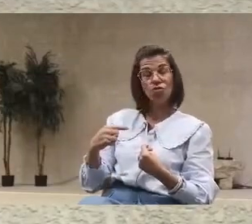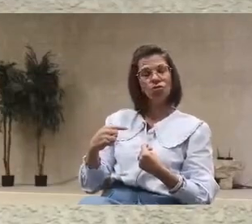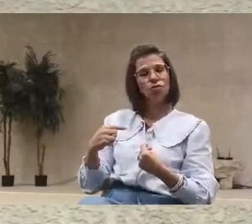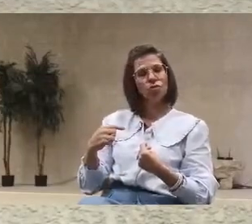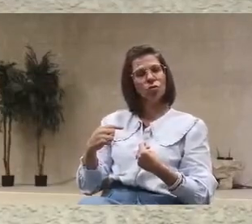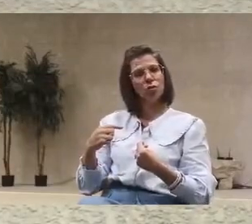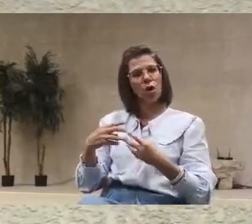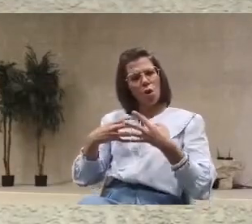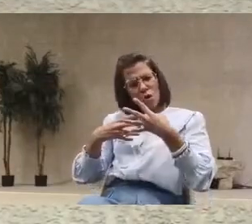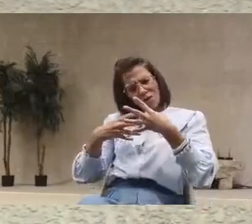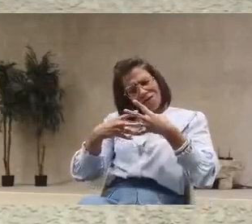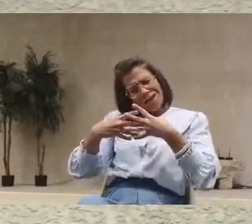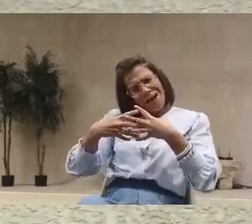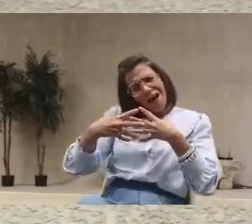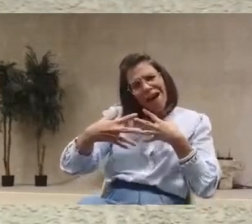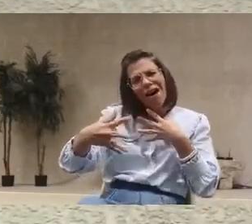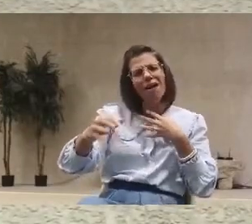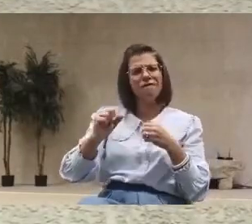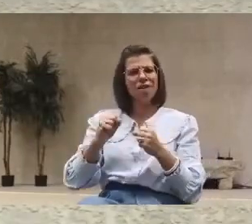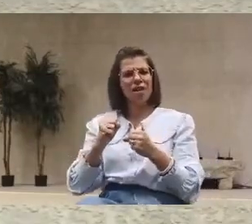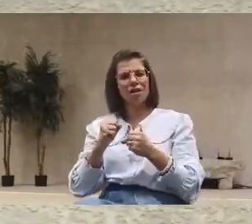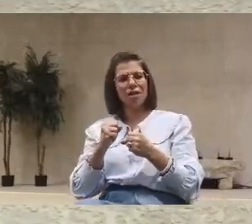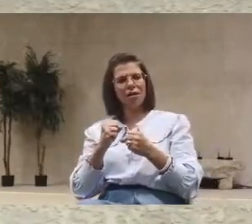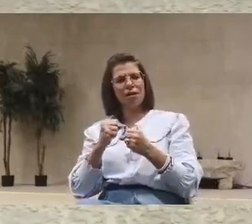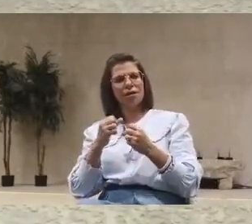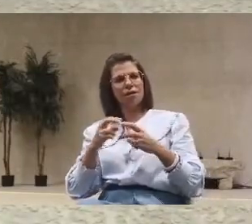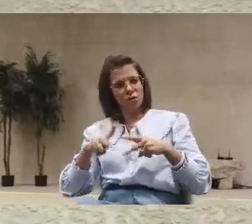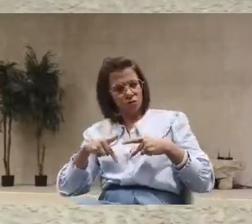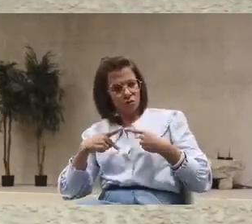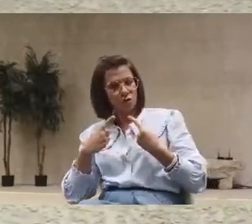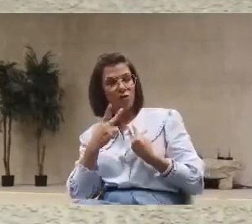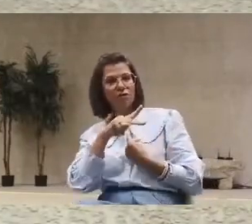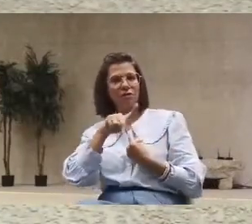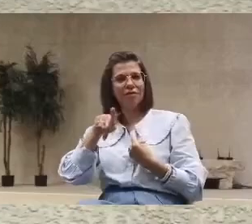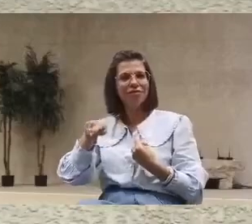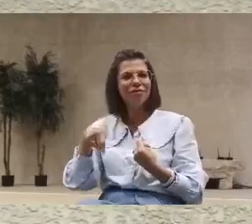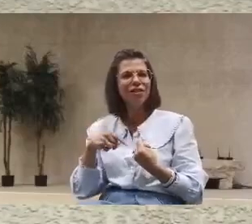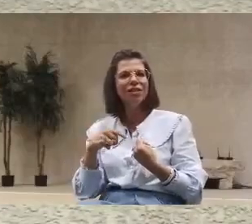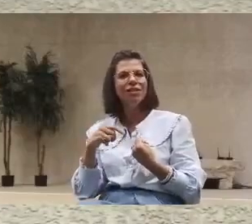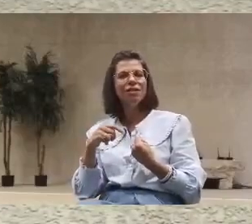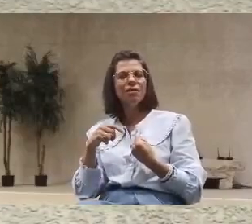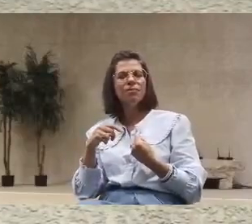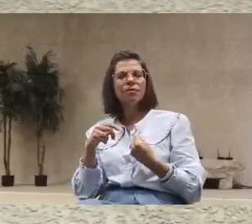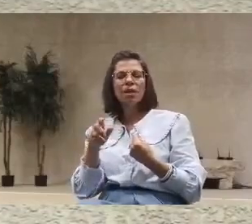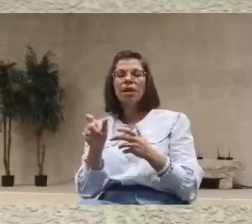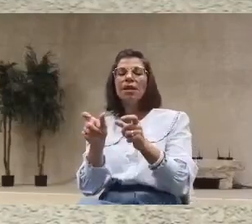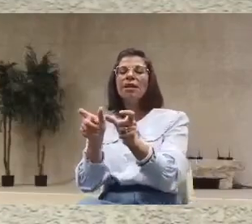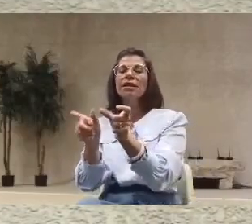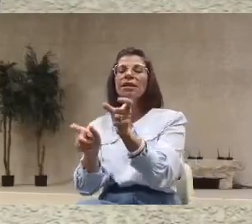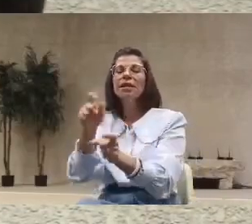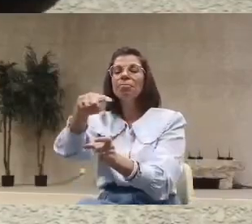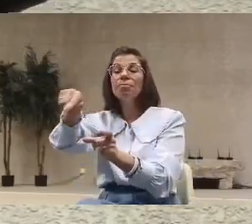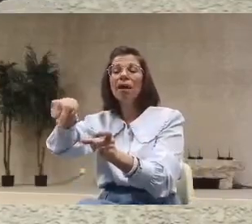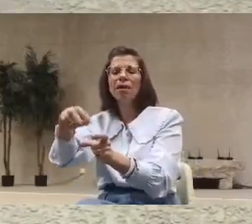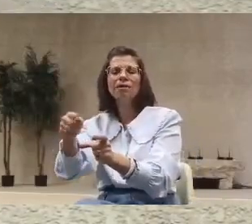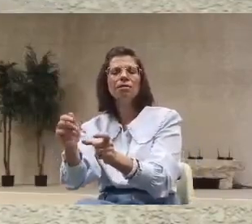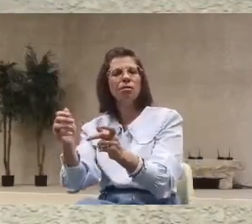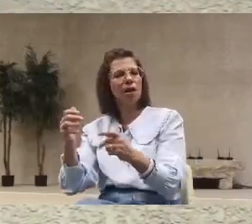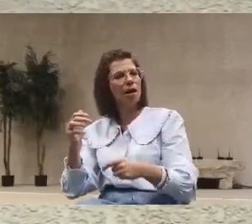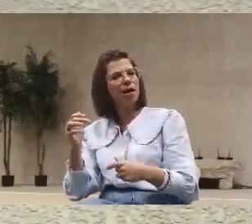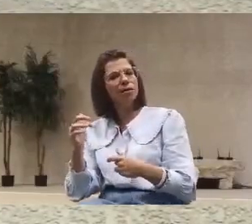soient communiqués nos vies soient changées transformées Gloire à Dieu Amen Pendant que